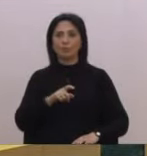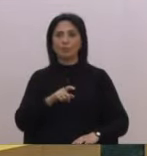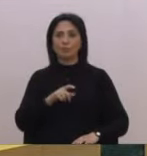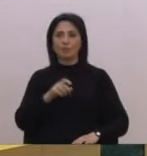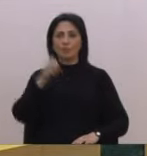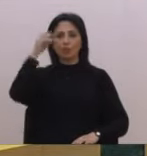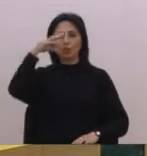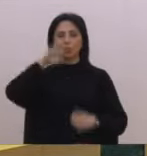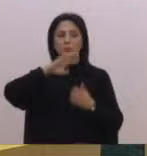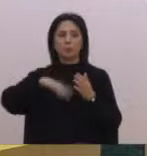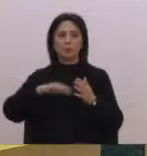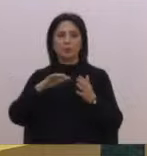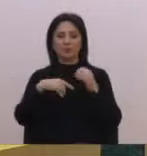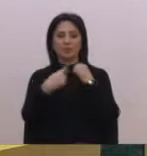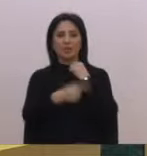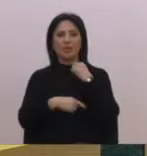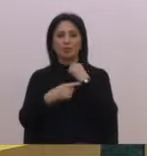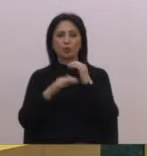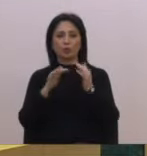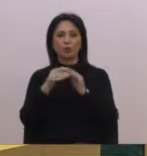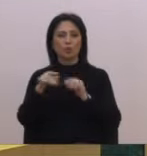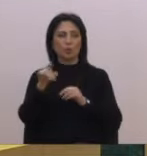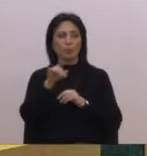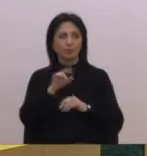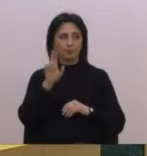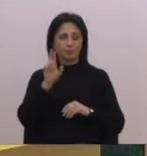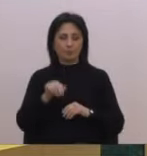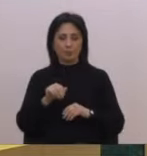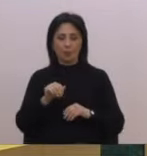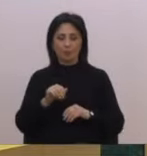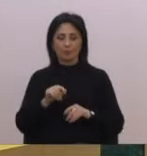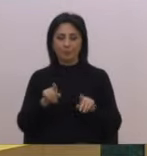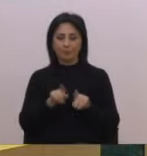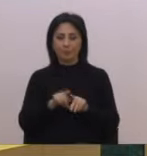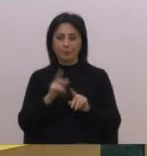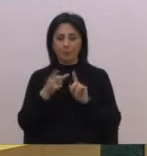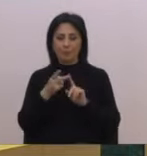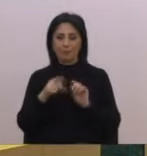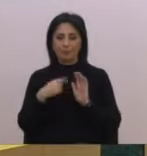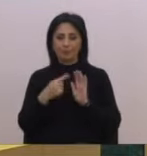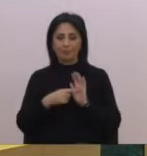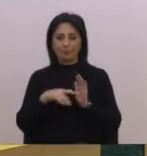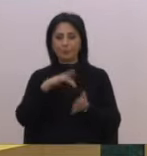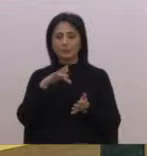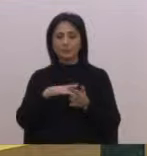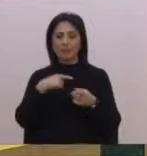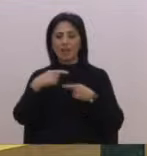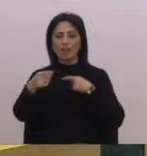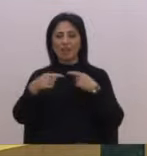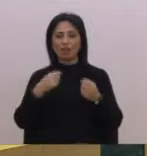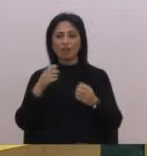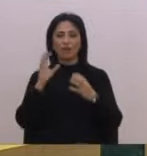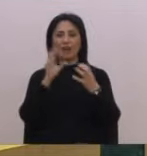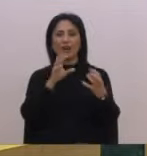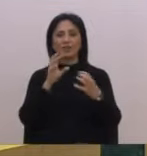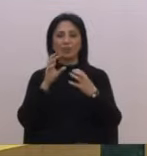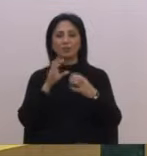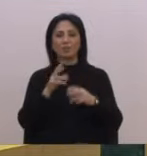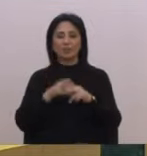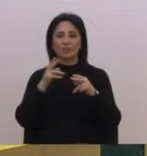ushuko sopels, ukhevsuretis. Da, ასევე მეორე საკითხი იყო საქალაქთაშორისო გადაყვანების,